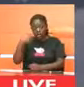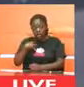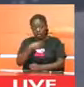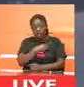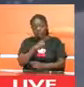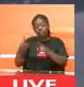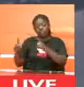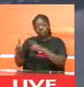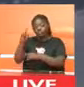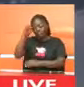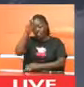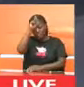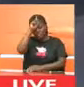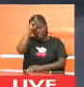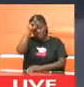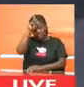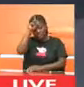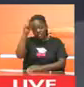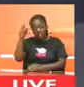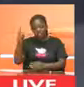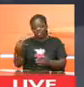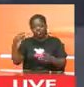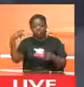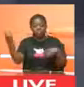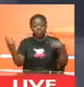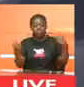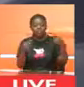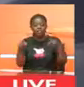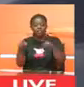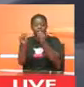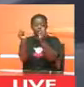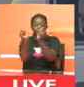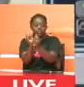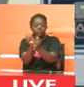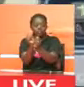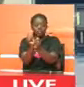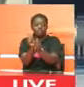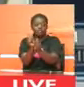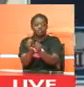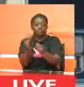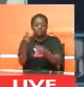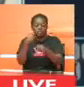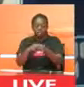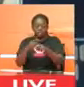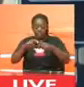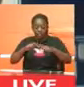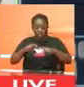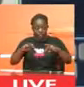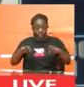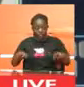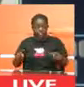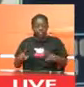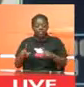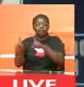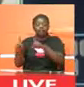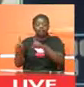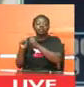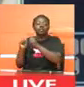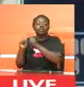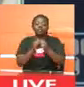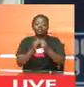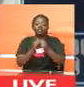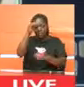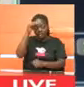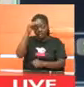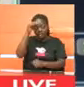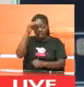we cha lozi wa sulaiti okubakubanga amuna okubakwatanga musawo ngabakole bikwe kweto defense wa mna basirikali wa APDF